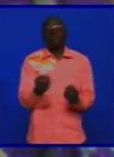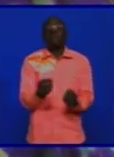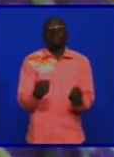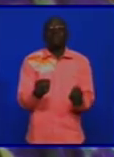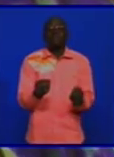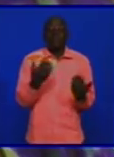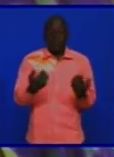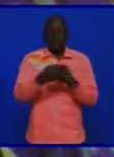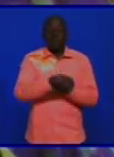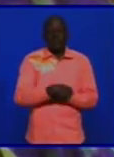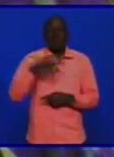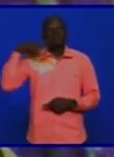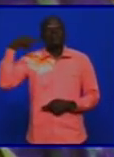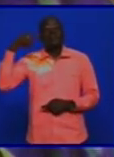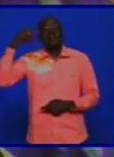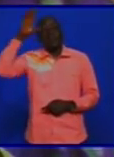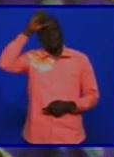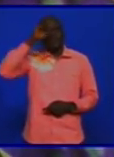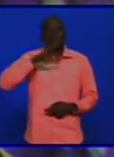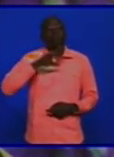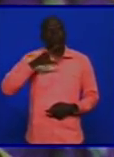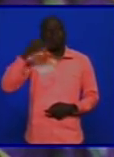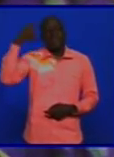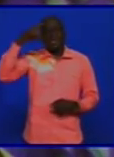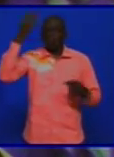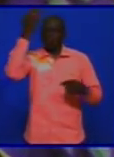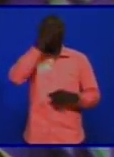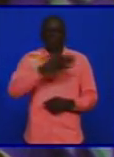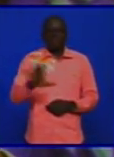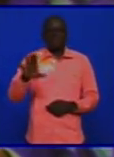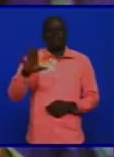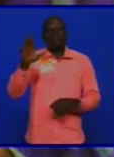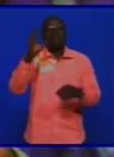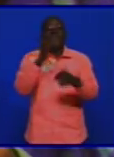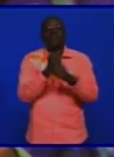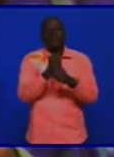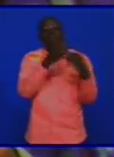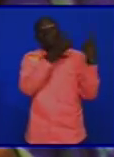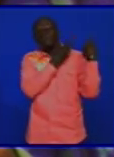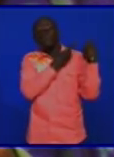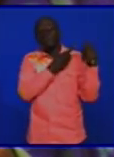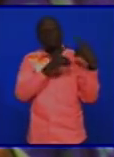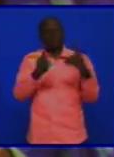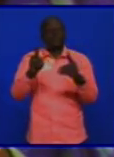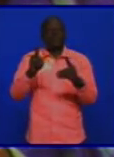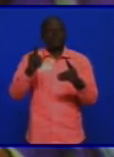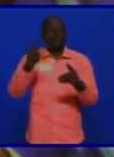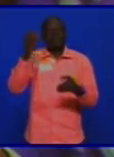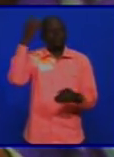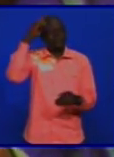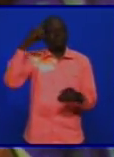de l'histoire d'homme, il n'y a jamais eu. Même depuis Samori Touré, nous n'avons pas craint qui que ce